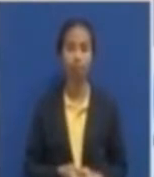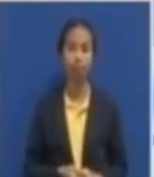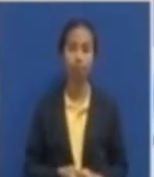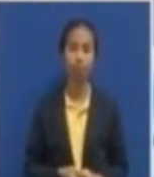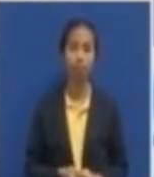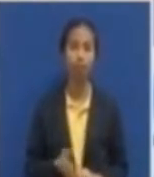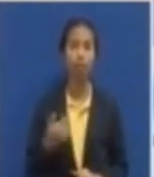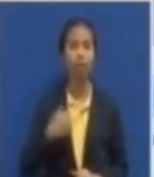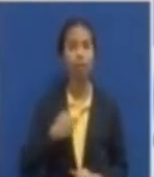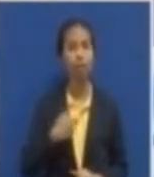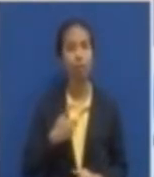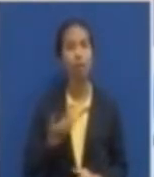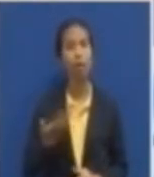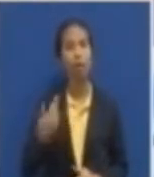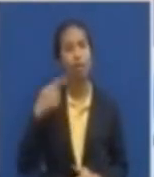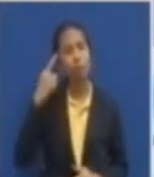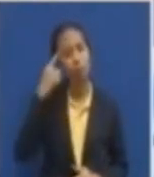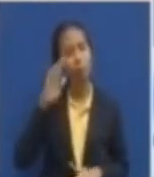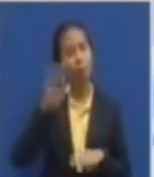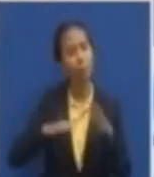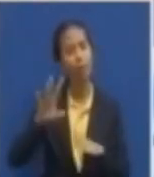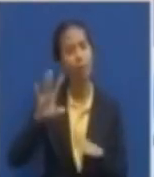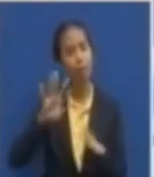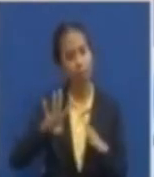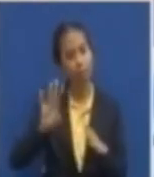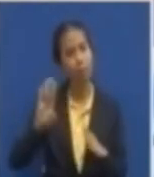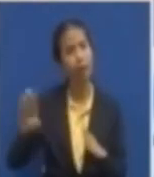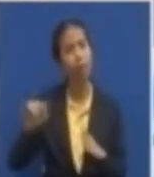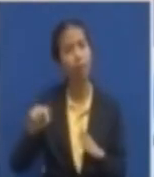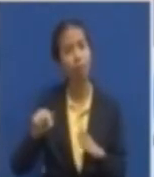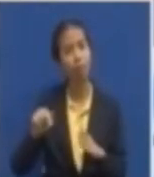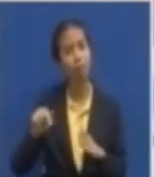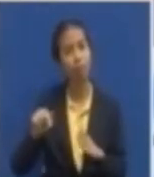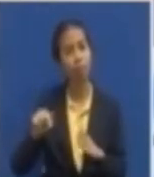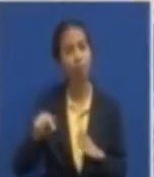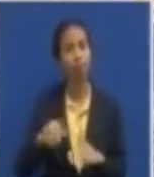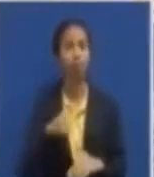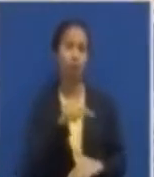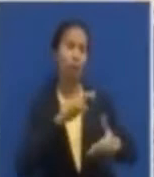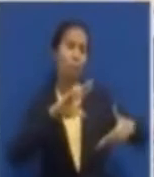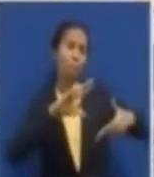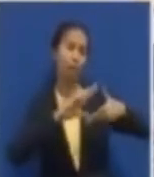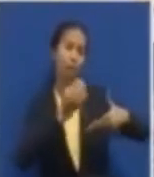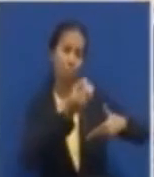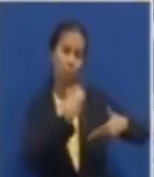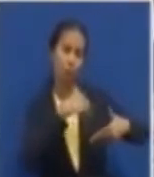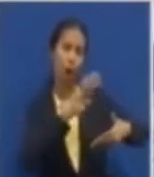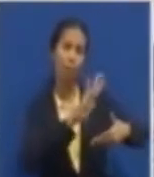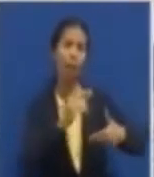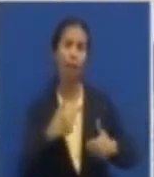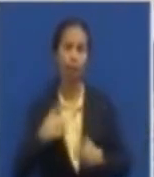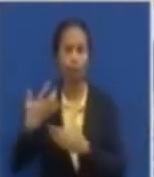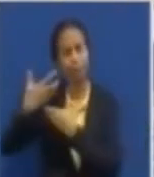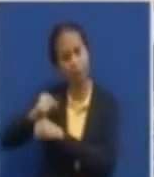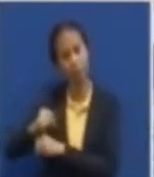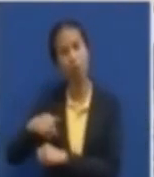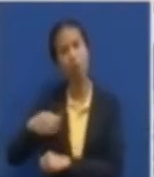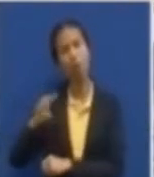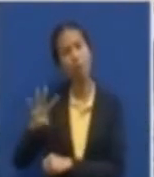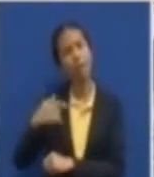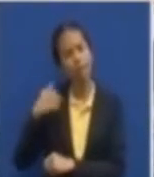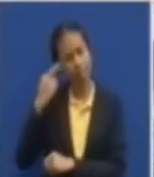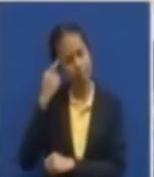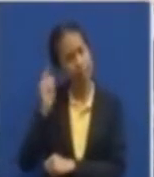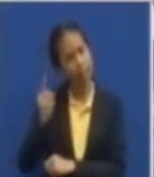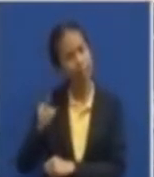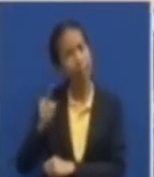ไว้ที่4บาทต่อกิโลกรัมพรรคพลังประชารัฐนะ5บาทต่อกิโลกรัมก็ขอให้ได้สัก5บาทนะครับ